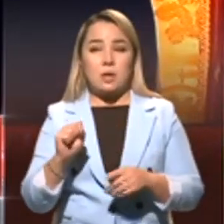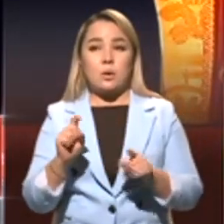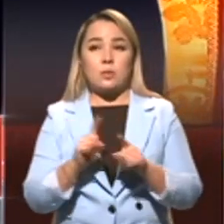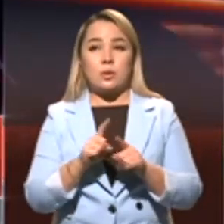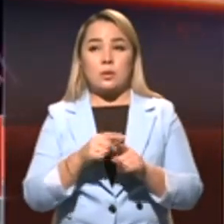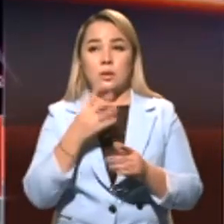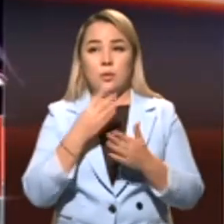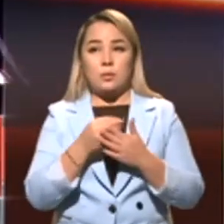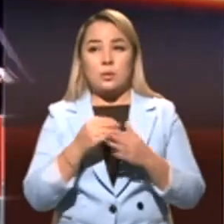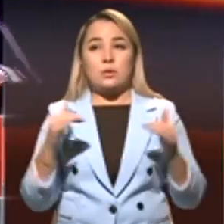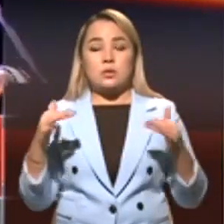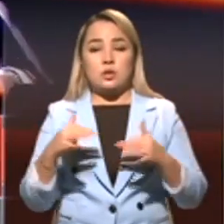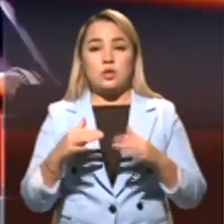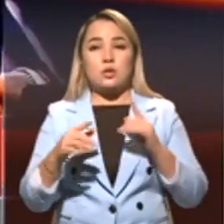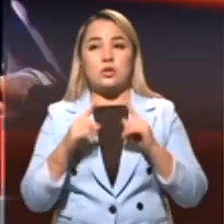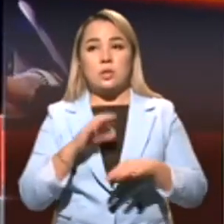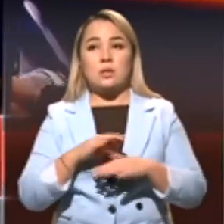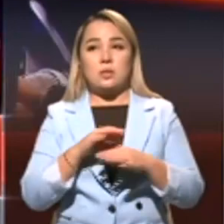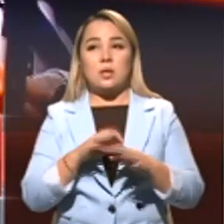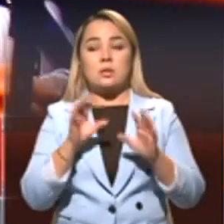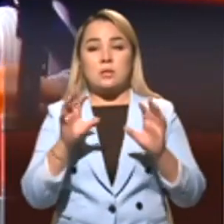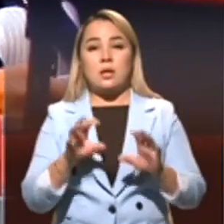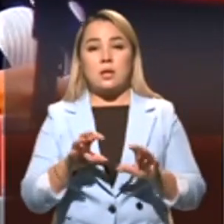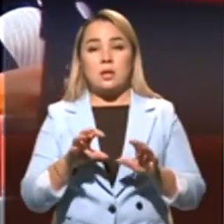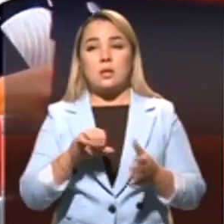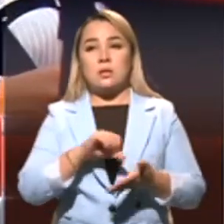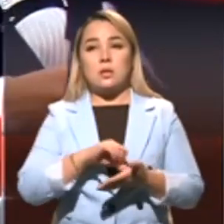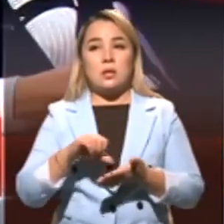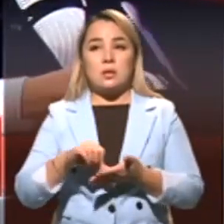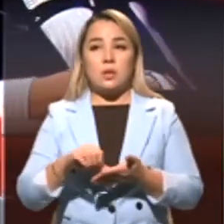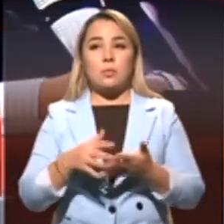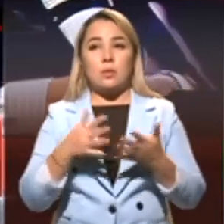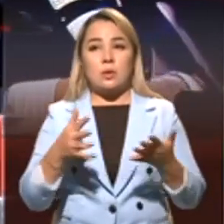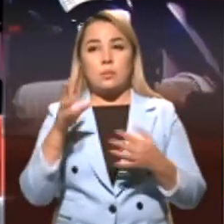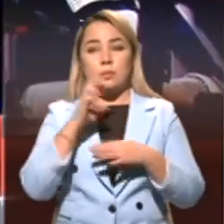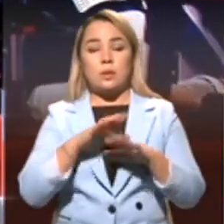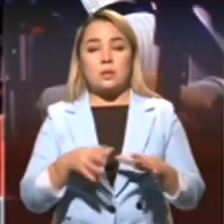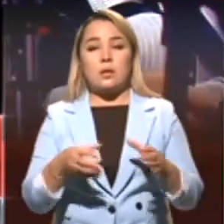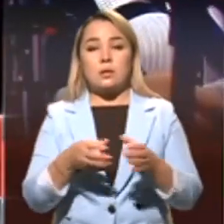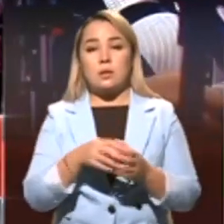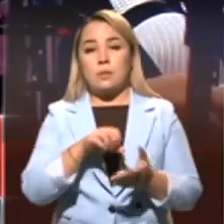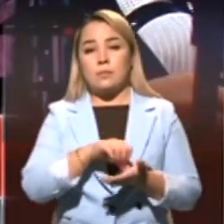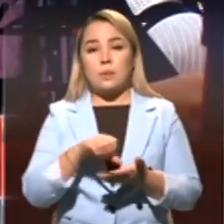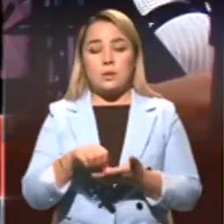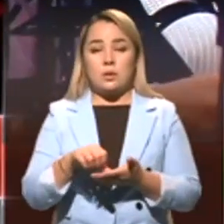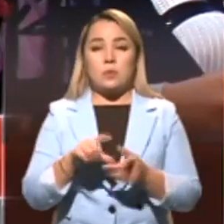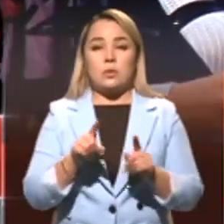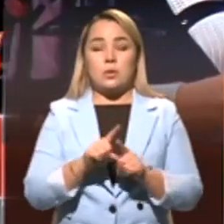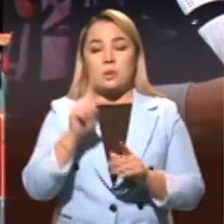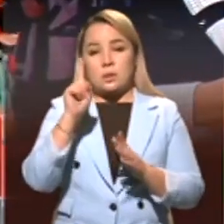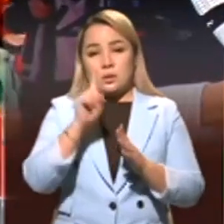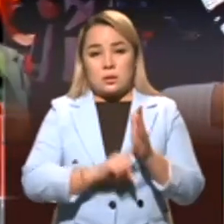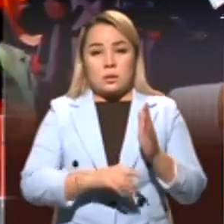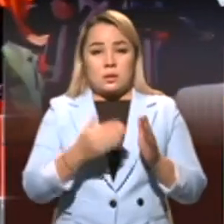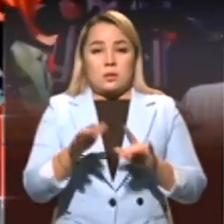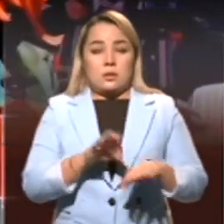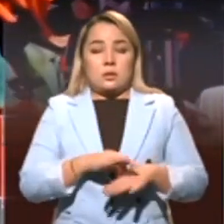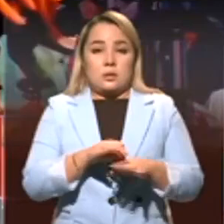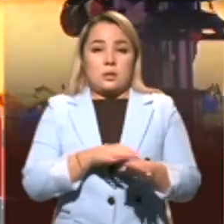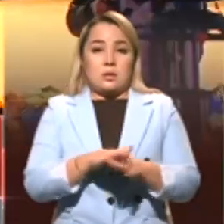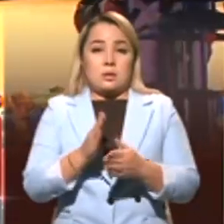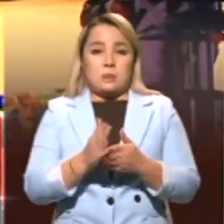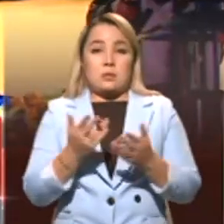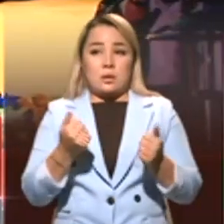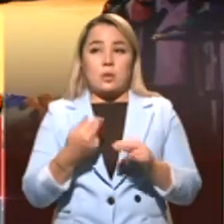ғой жаңағы жиын. Бұл қаншалықты заңға, секуляр, зайырлы мемлекетке жаңағы діни іс-шара ғой былай айтқан